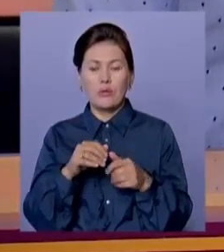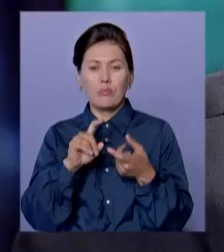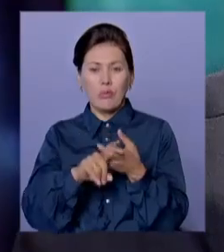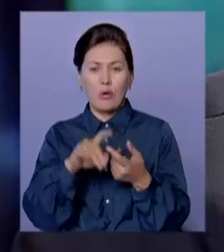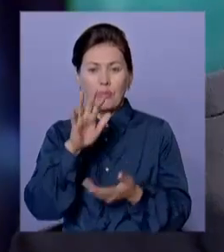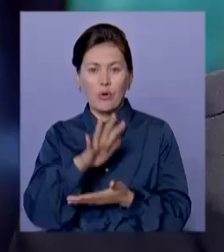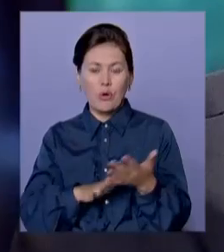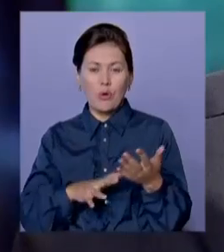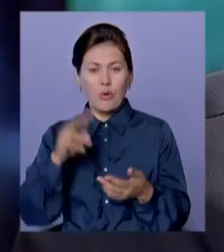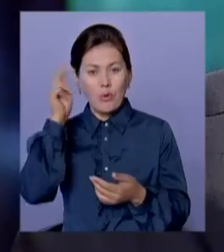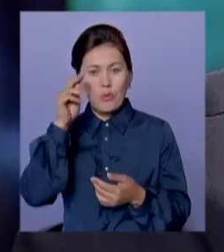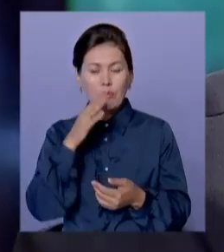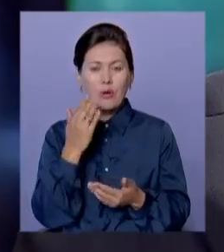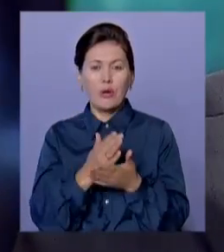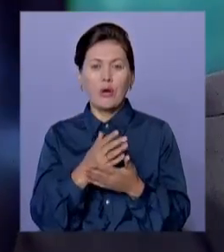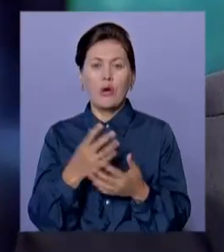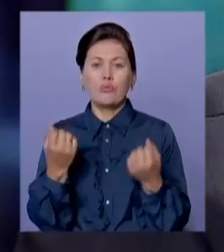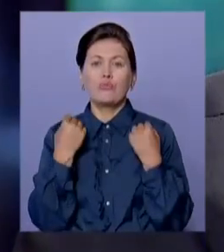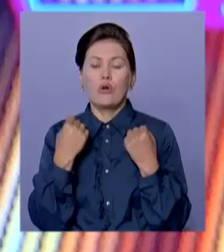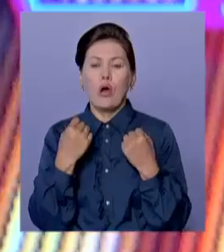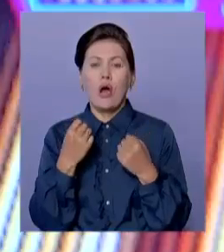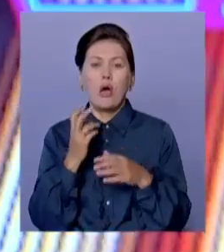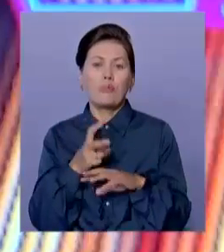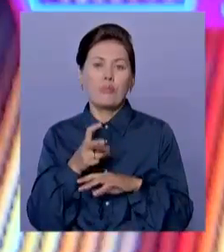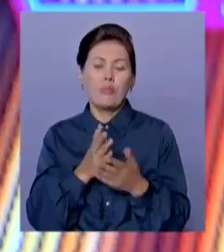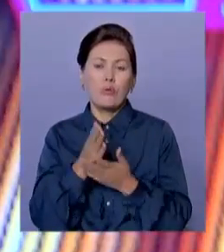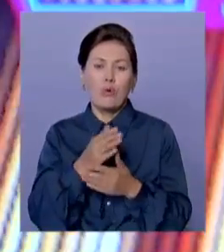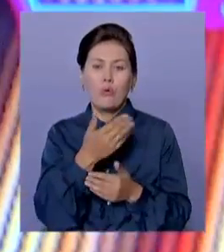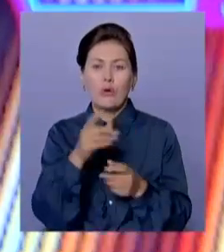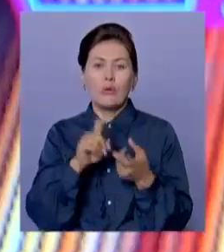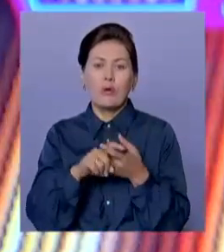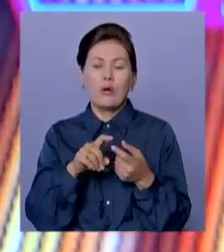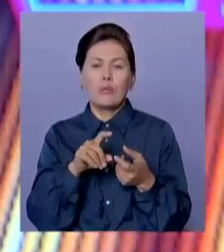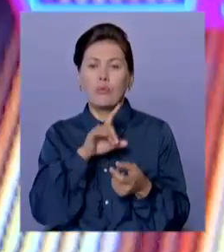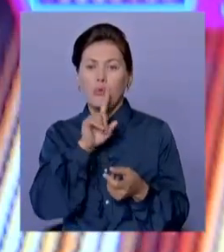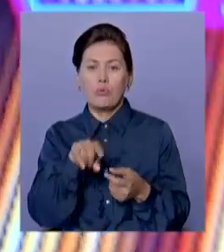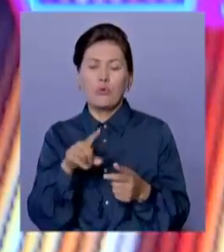қарай жалғастырып отырмыз соны. А неге енді спортқа ақыр барам деп отырсыздар, осы саламен байланысы тұруға болмас?